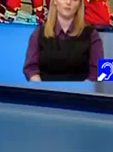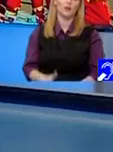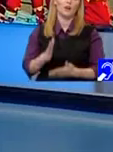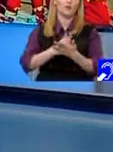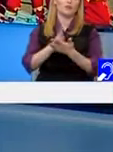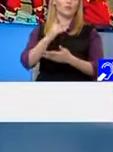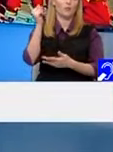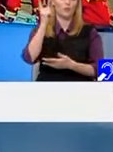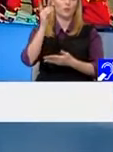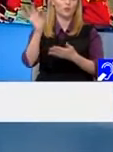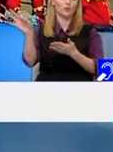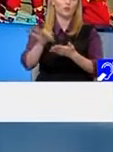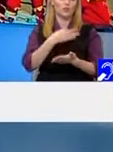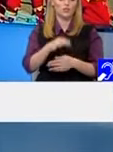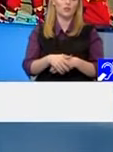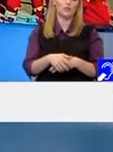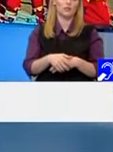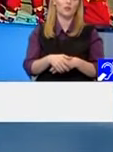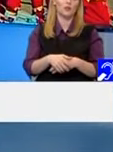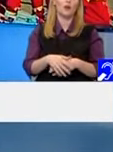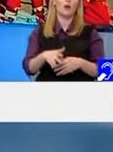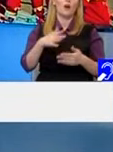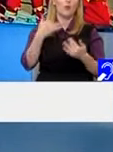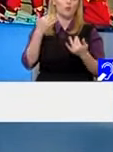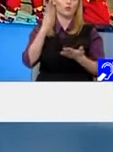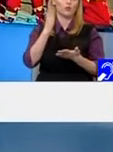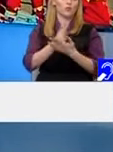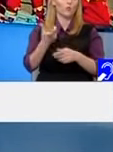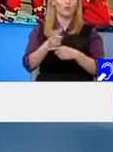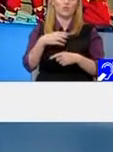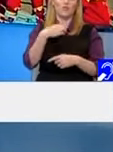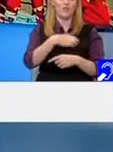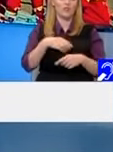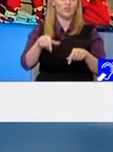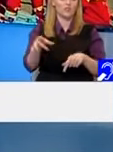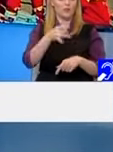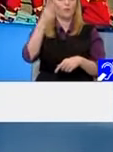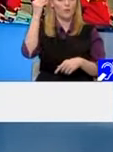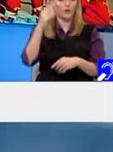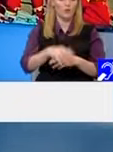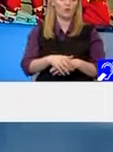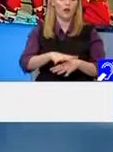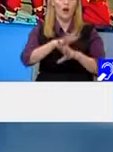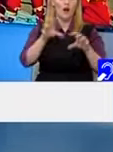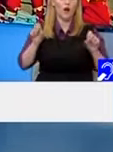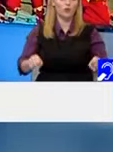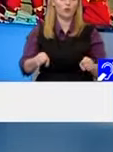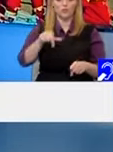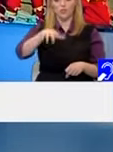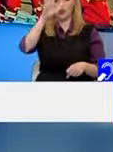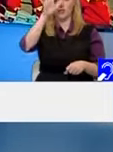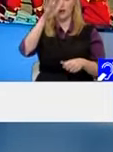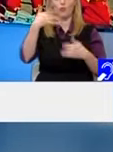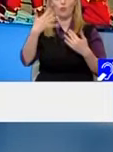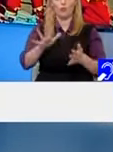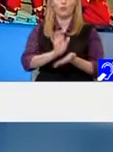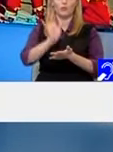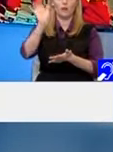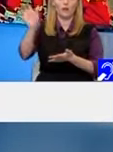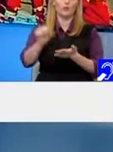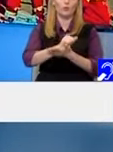Serviciul mobil de urgență, resuscitare și descarcerare devine tot mai important în Republica Moldova. Autoritățile de la Chișinău au depus la